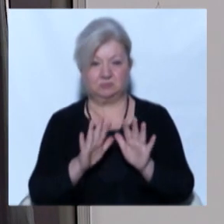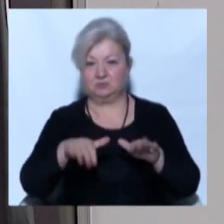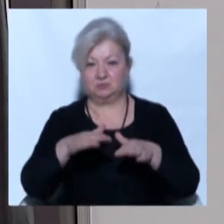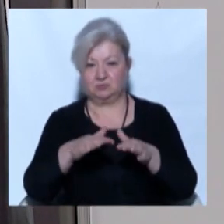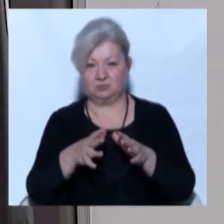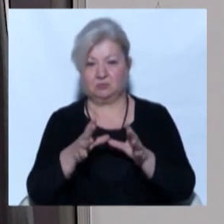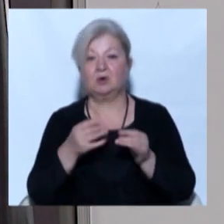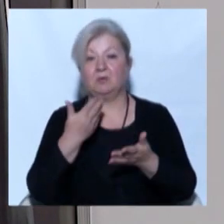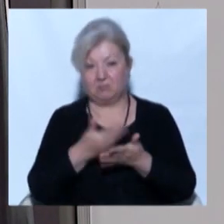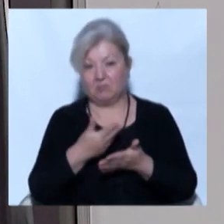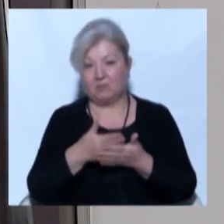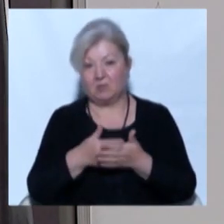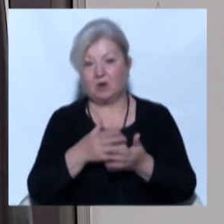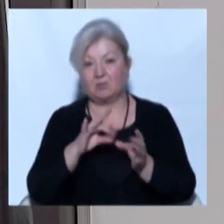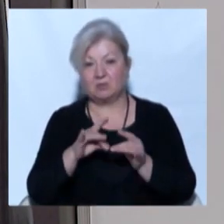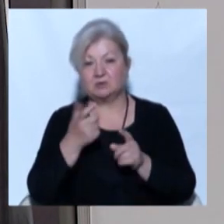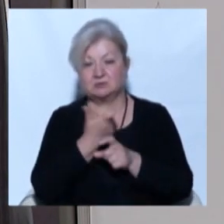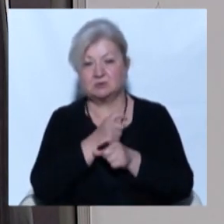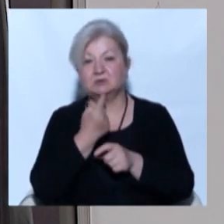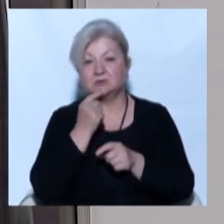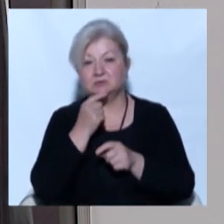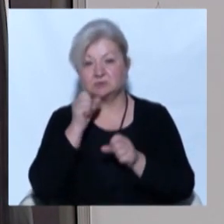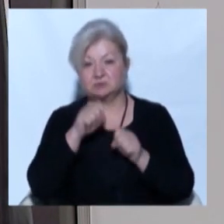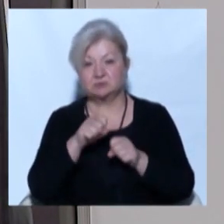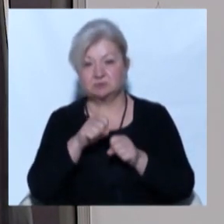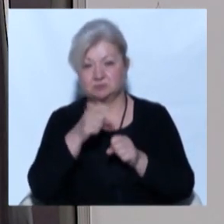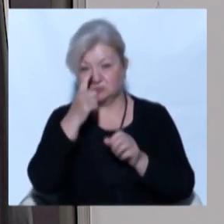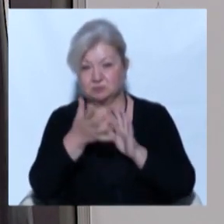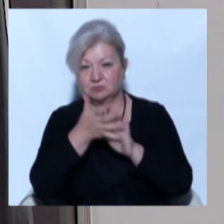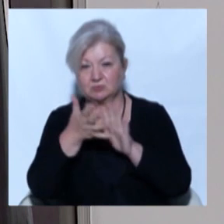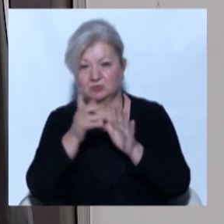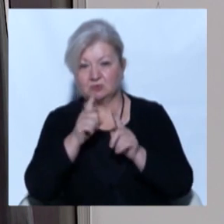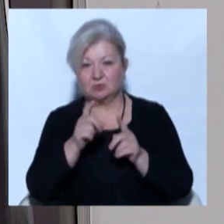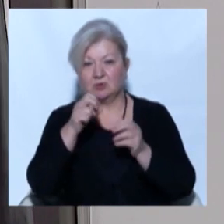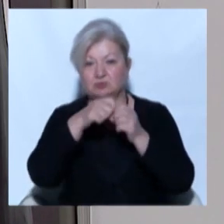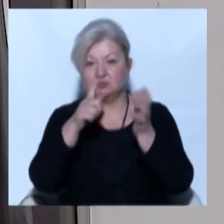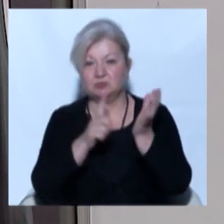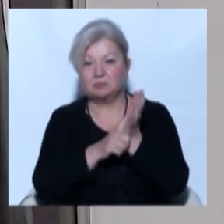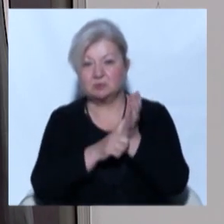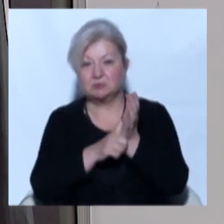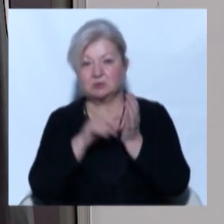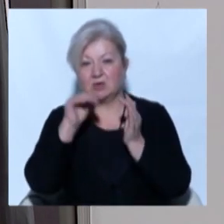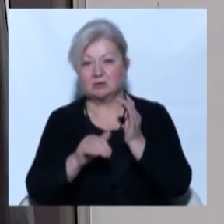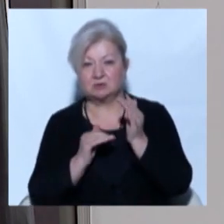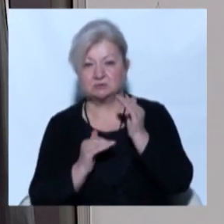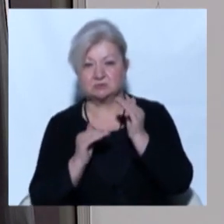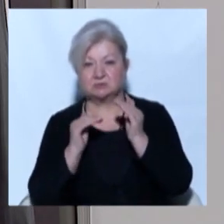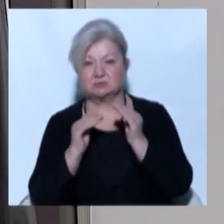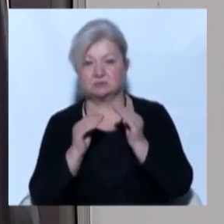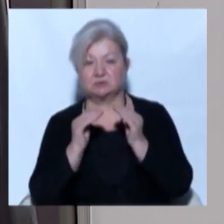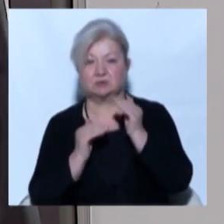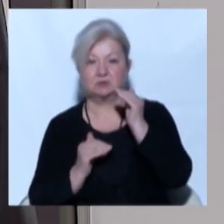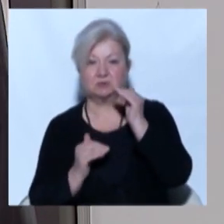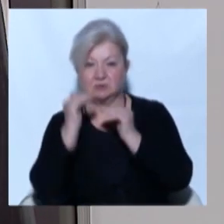მაგალითად უკვე ძალიან ძნელია ბგერის გარჩევა სადღაც 17000 კილოჰერცის ზევითაც კი თითქმის ძნელია